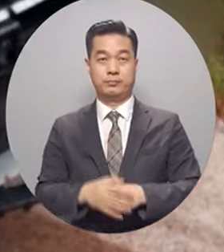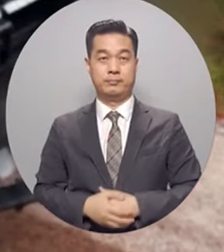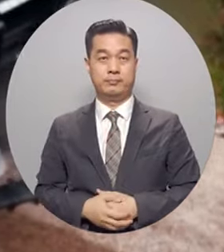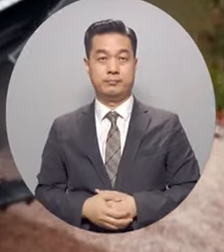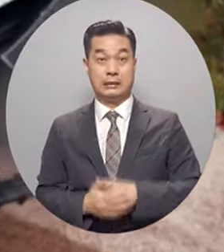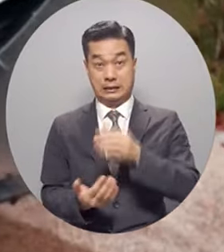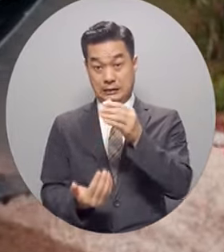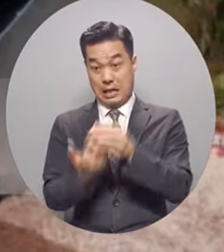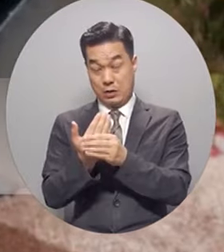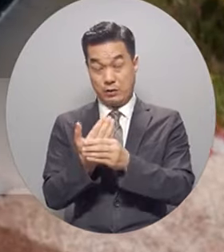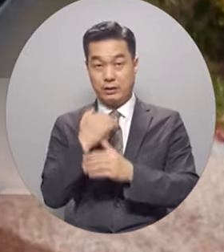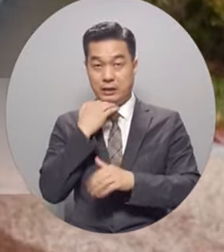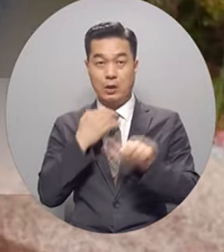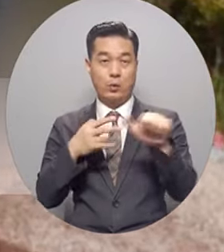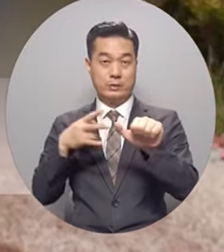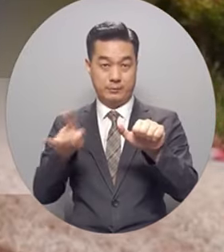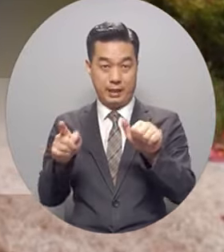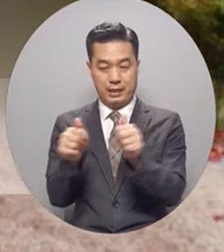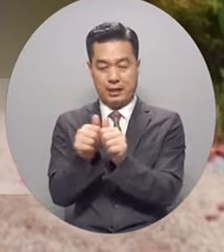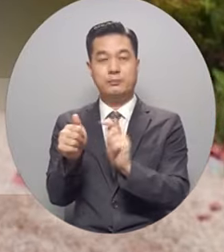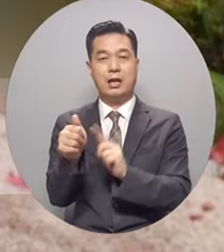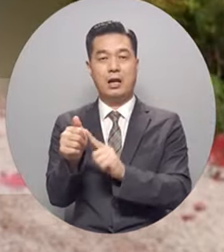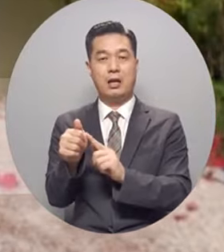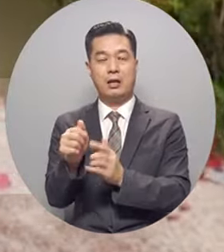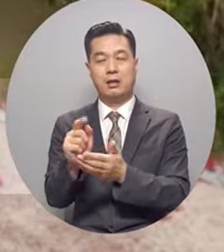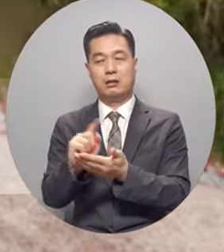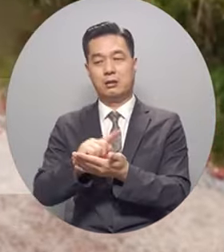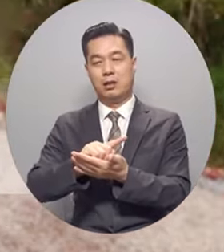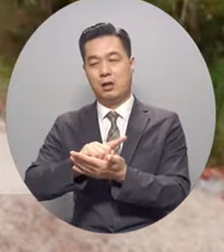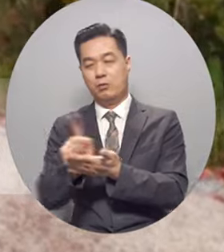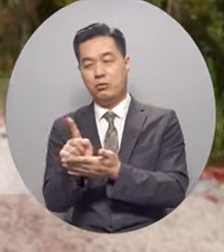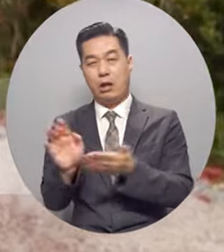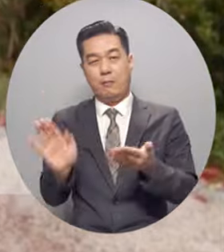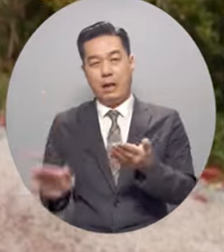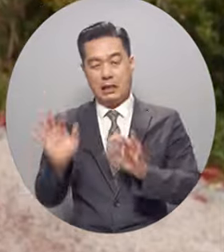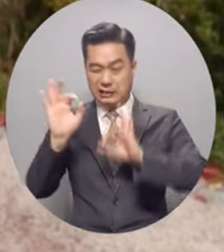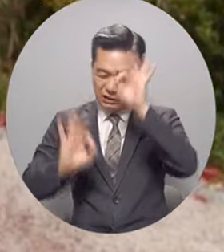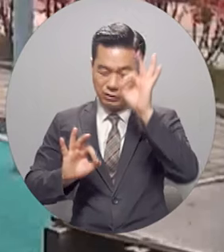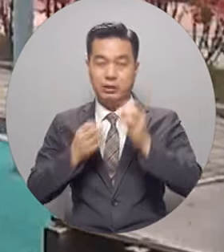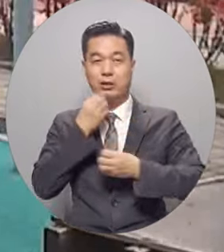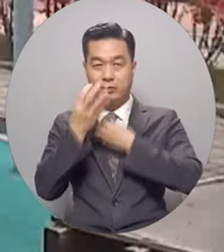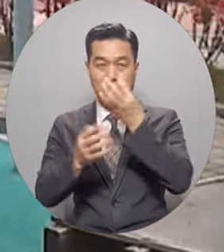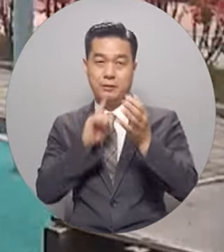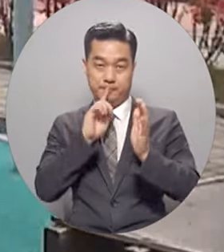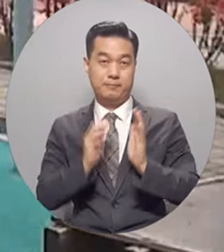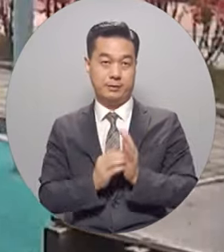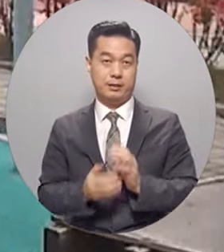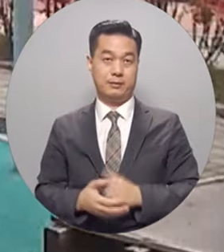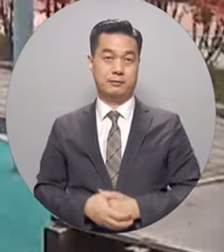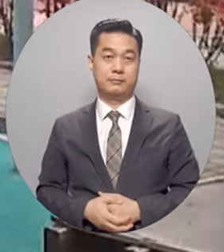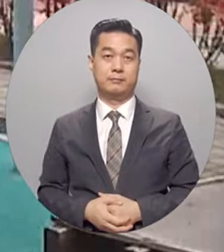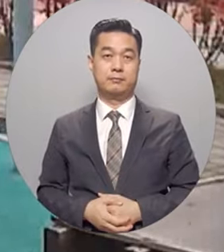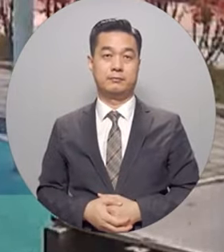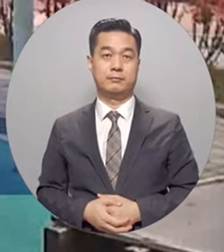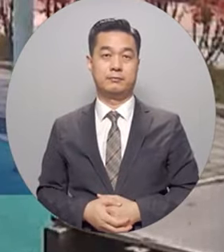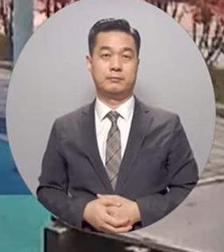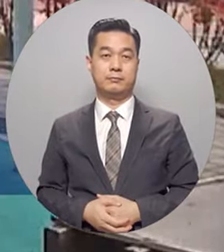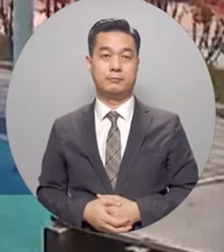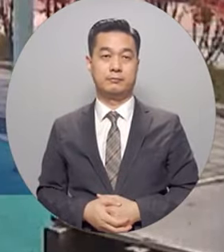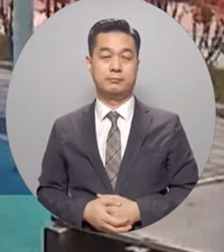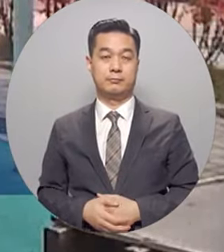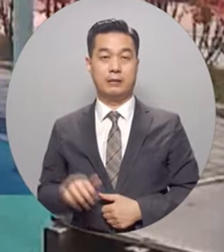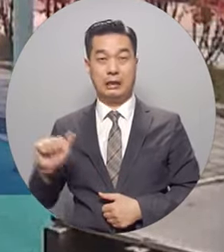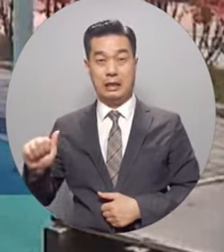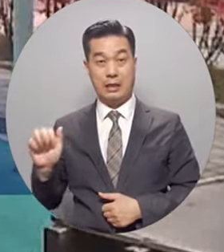사고를 낸 50대 남성 운전자는 가속 달을 잘못 밟았다고 경찰에 진술했습니다 가을